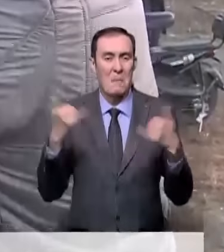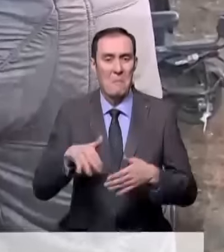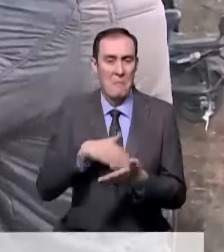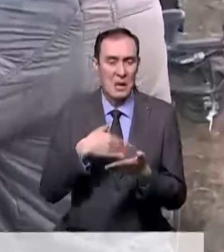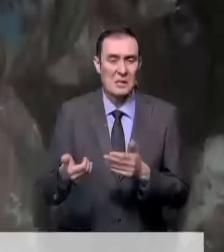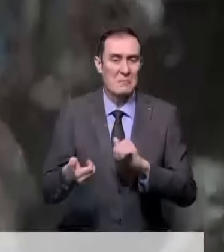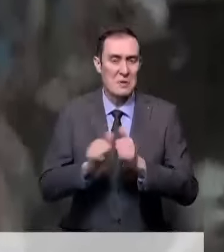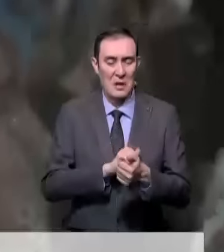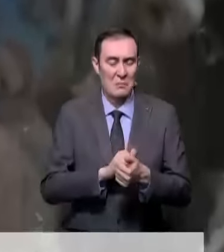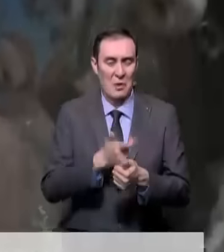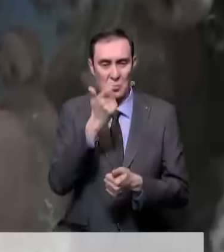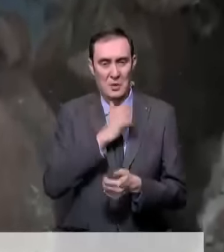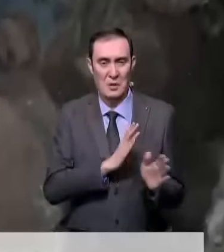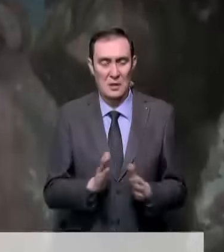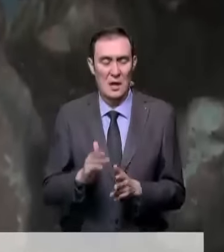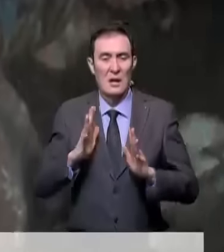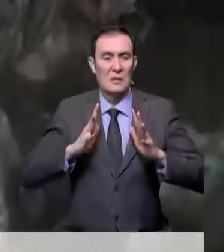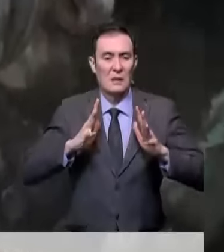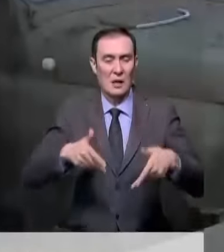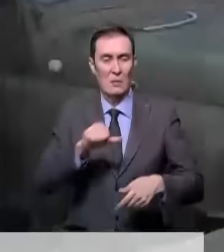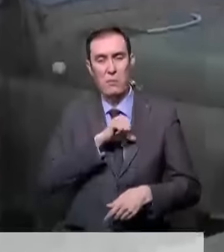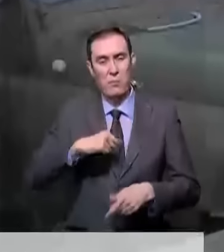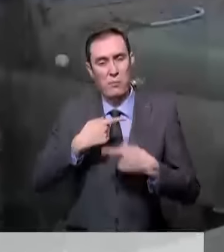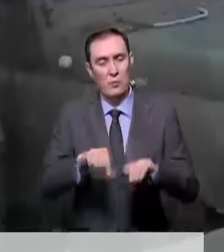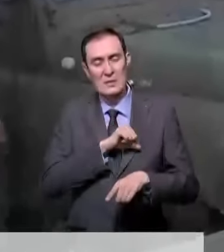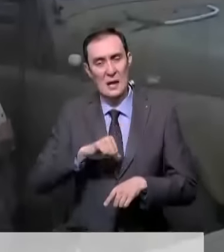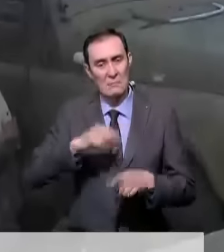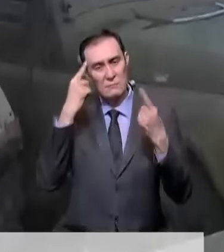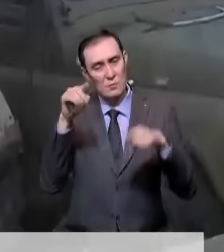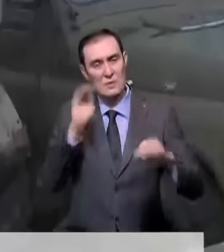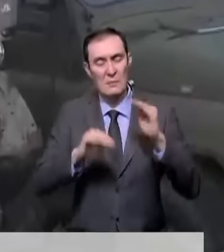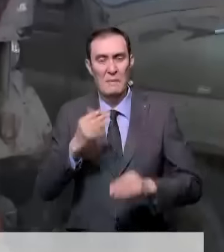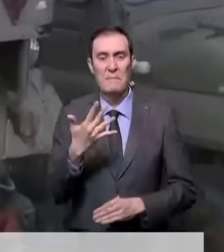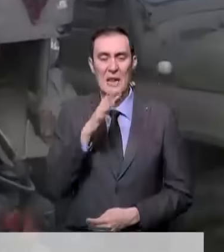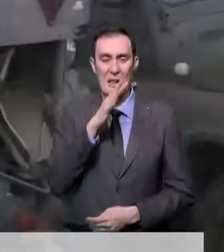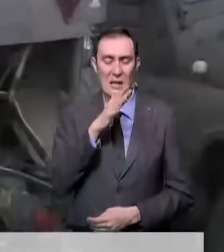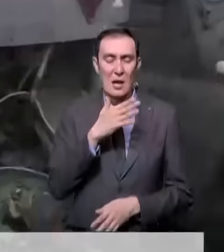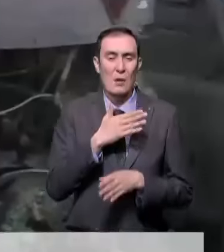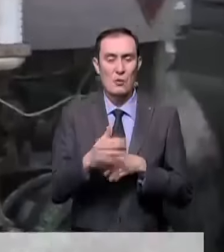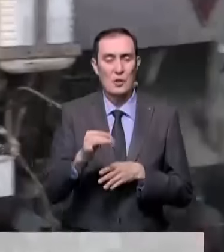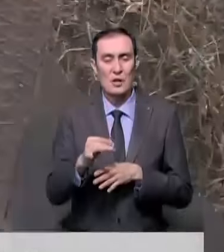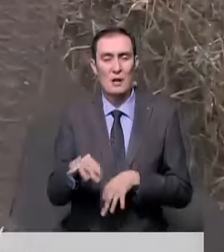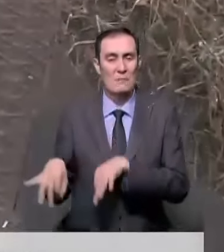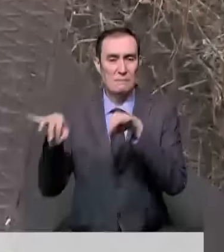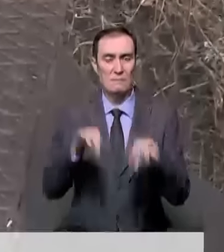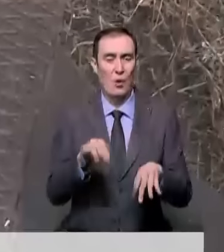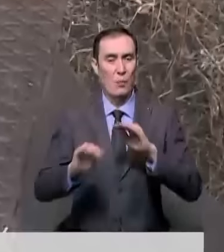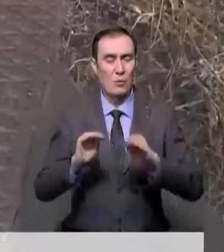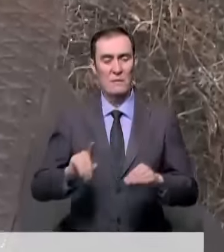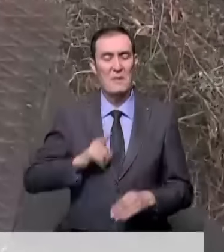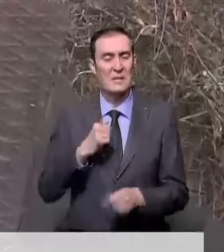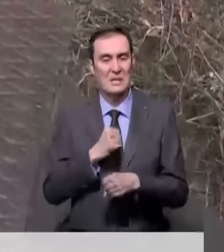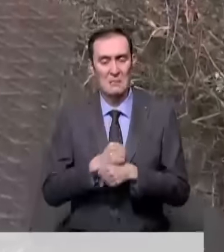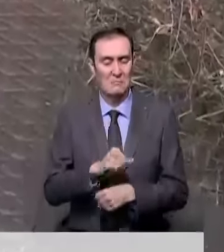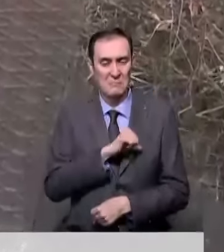до замены. Этот трактор полностью разработка инженера-самоучки. Собирал он его 5 лет. Позже и навесное оборудование к нему мастер